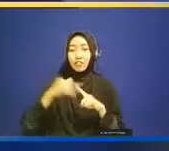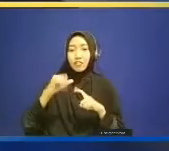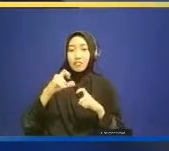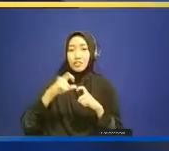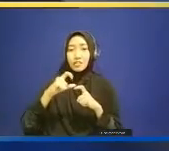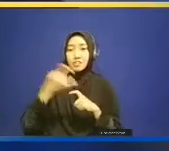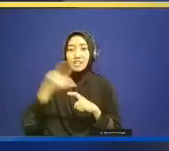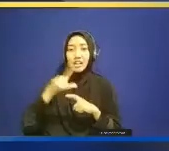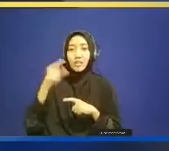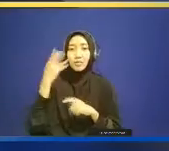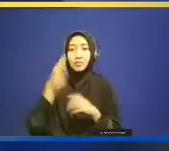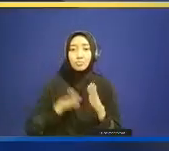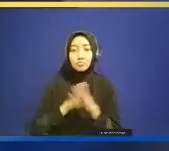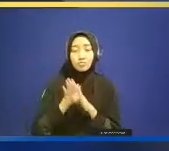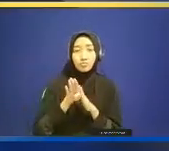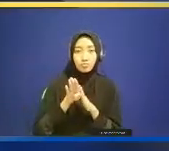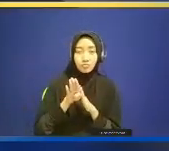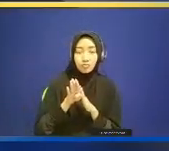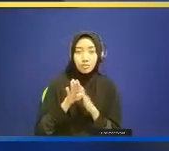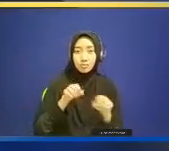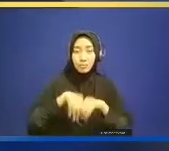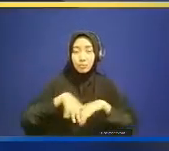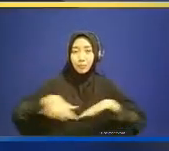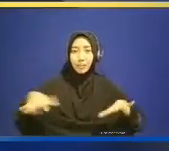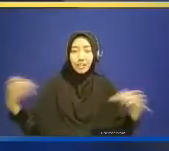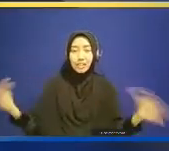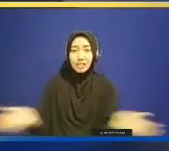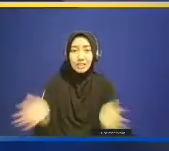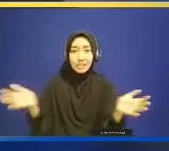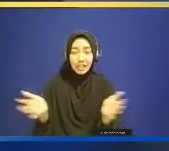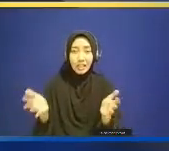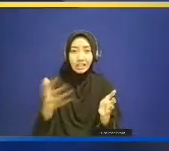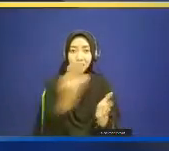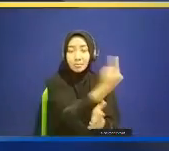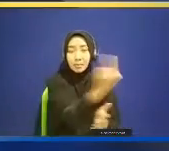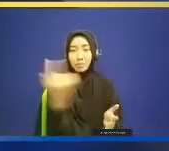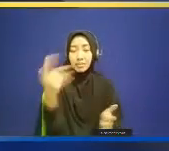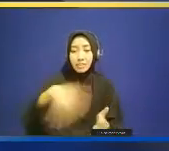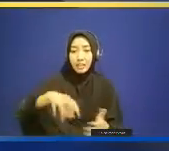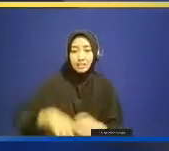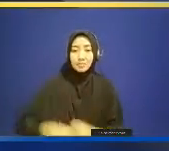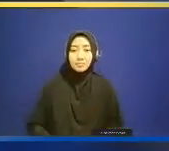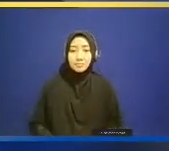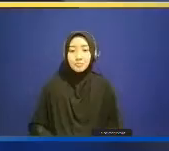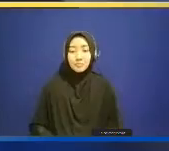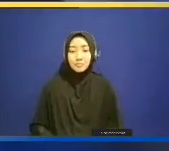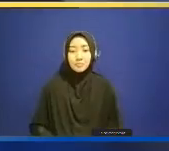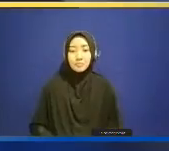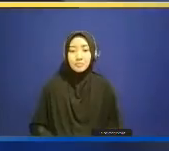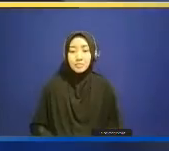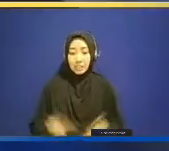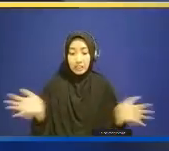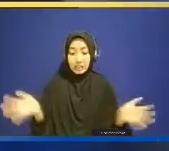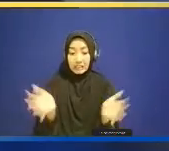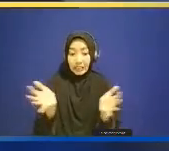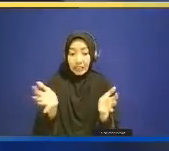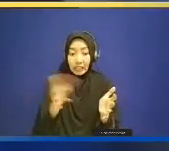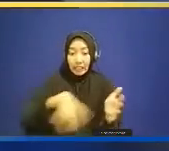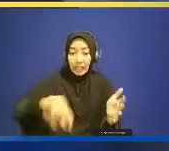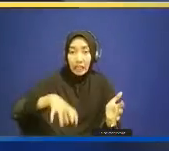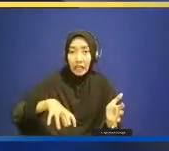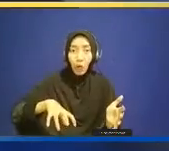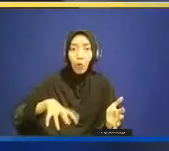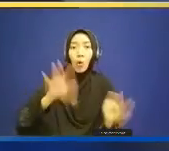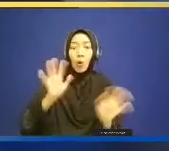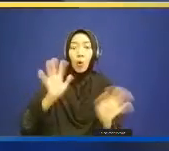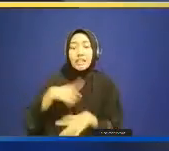peningkatan dan pemerataan kesejahteraan antar daerah Nih satu lagi kesejahteraan antar daerah karena nggak bisa kita